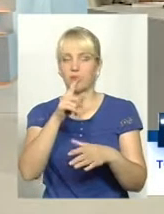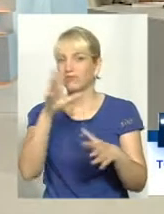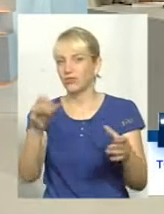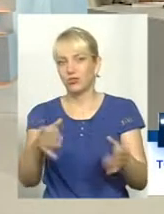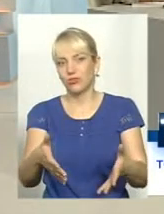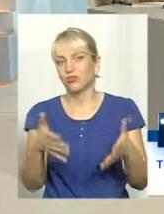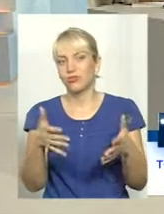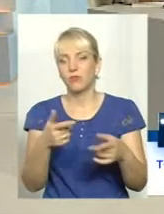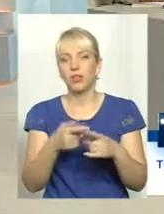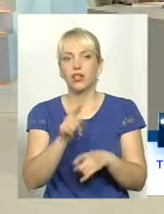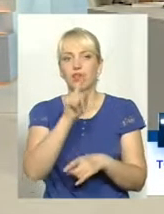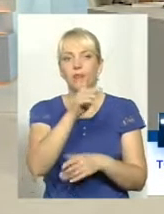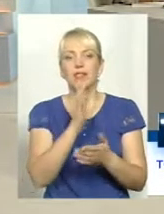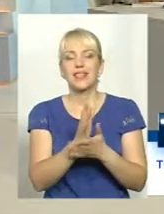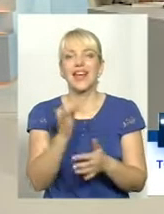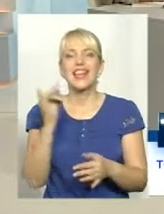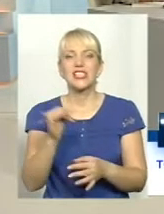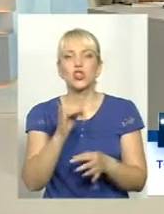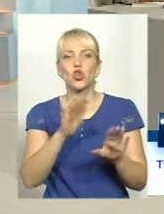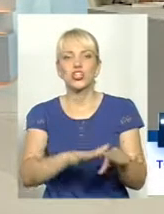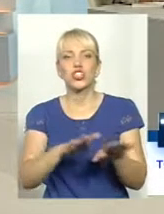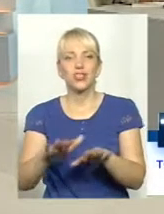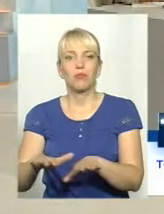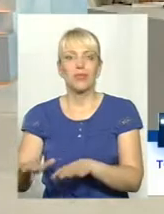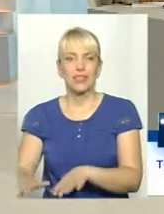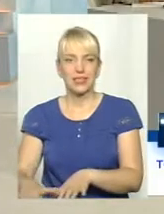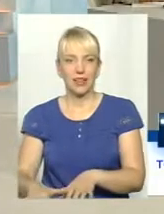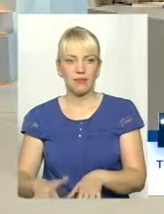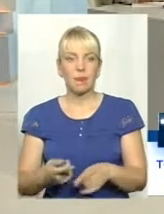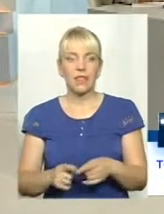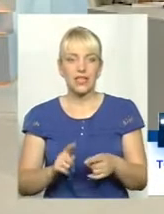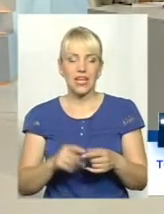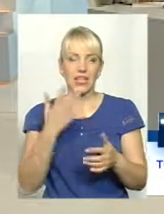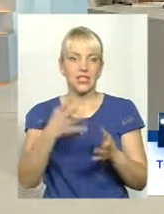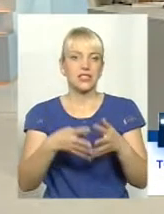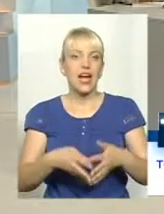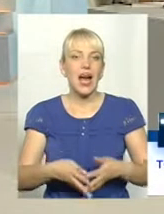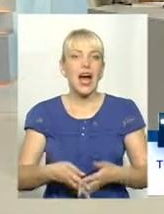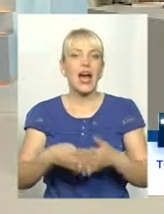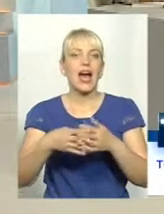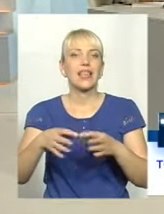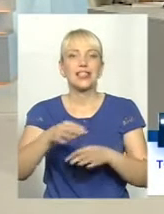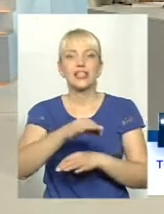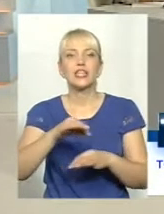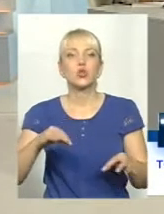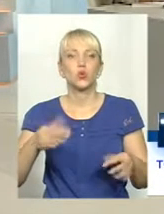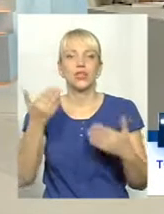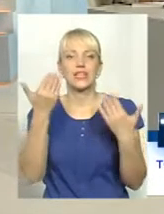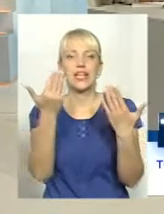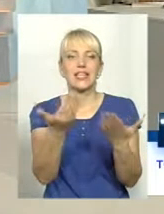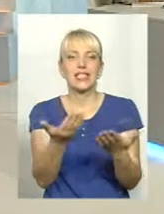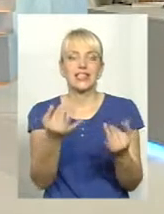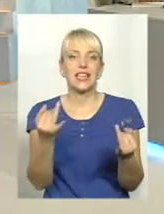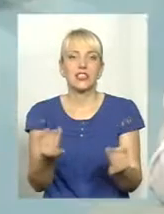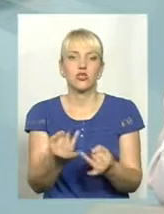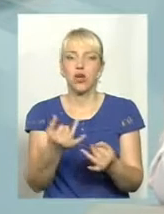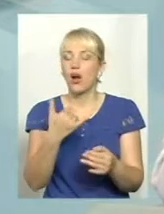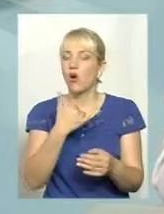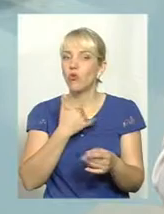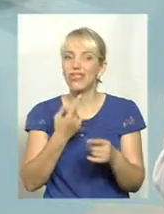приїхала. Їдеш в Вінницю, о, Захід приїхав. Так. Олеже. Ну, я хотів би сказати, що Львову і Кам'янцю було